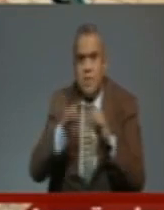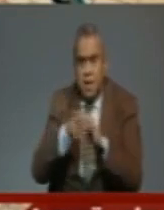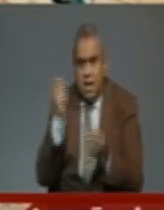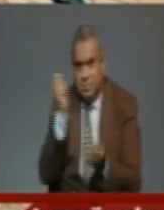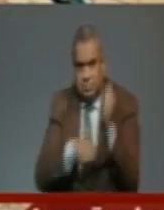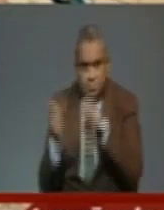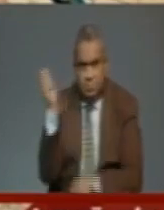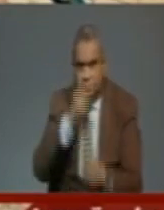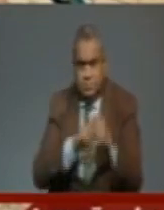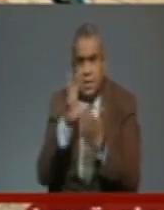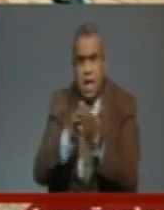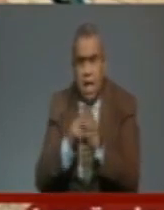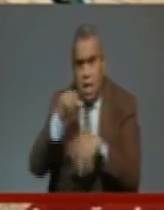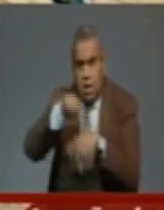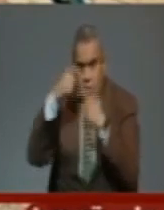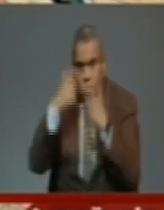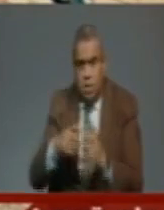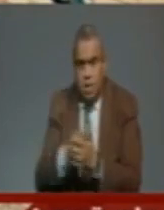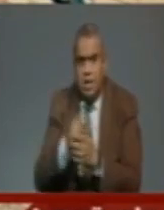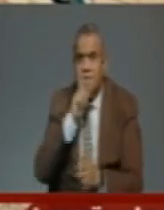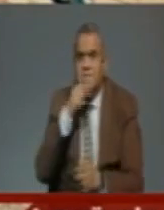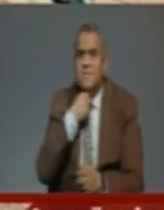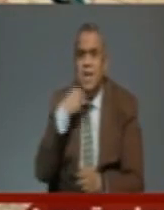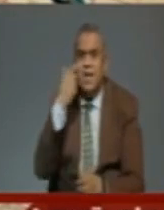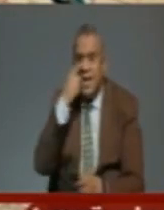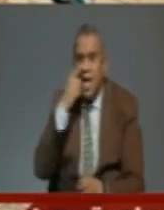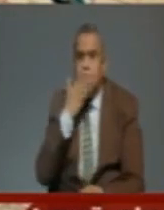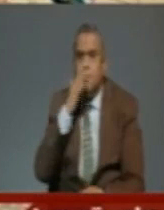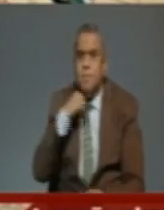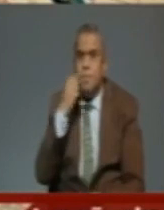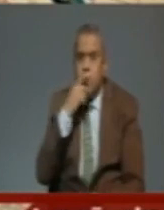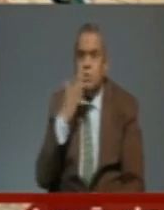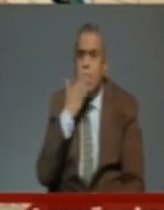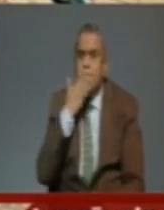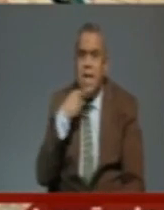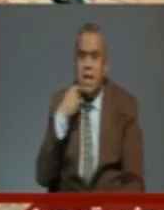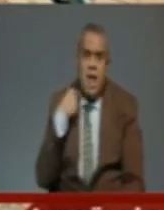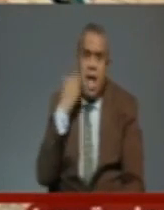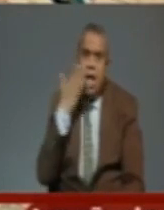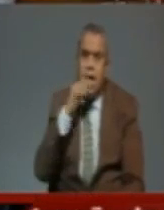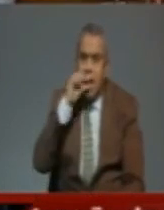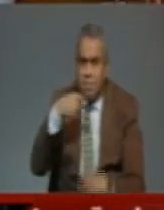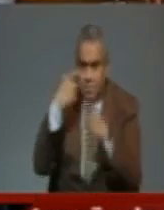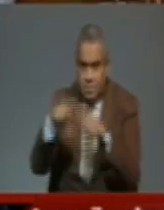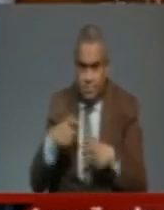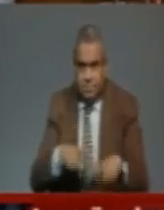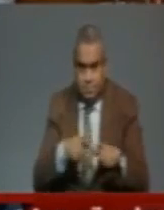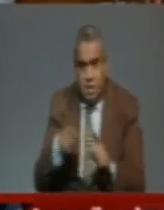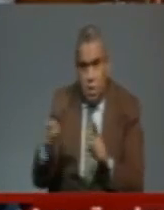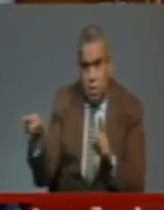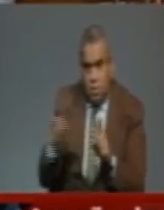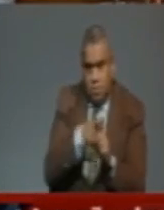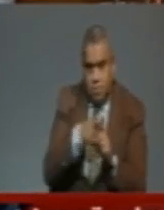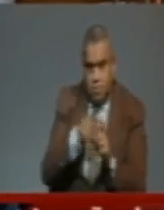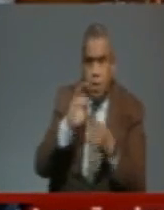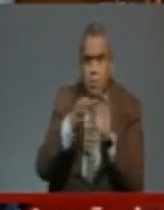بادئين من أول الفردان بلوظة بين العبد ووصلت بورسعيد اللي هي 44 كيلو،